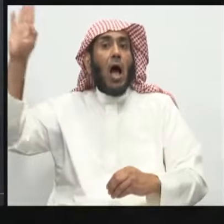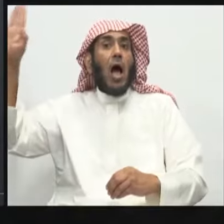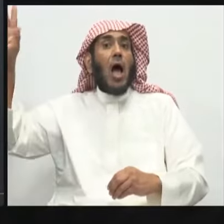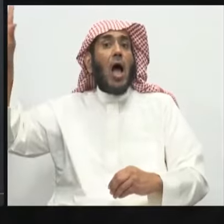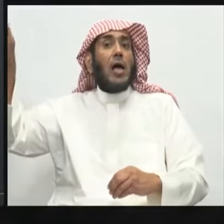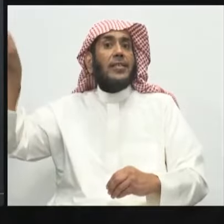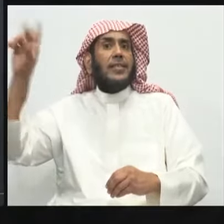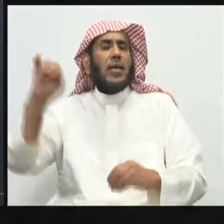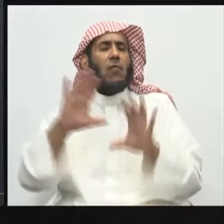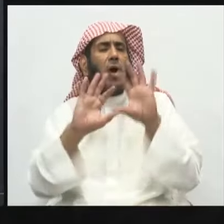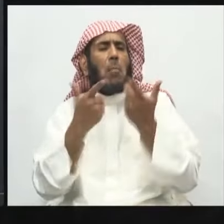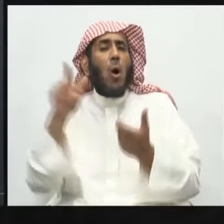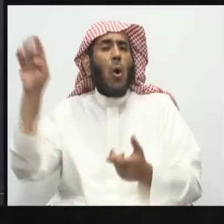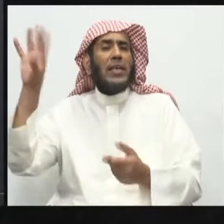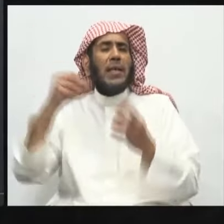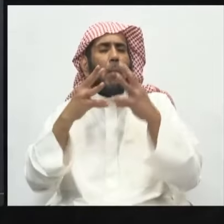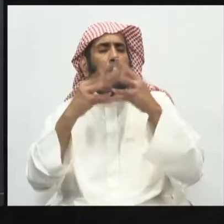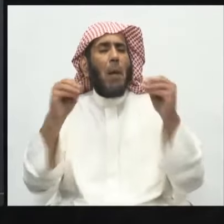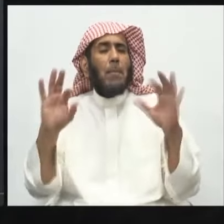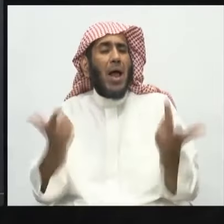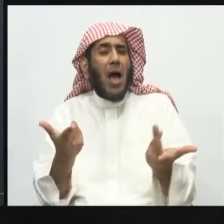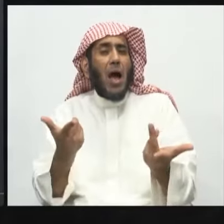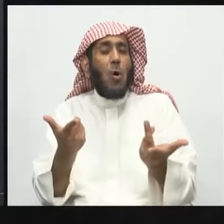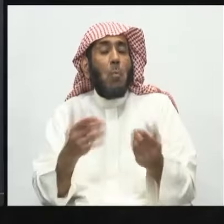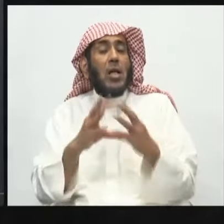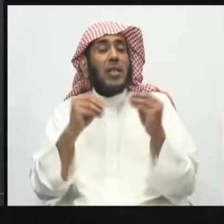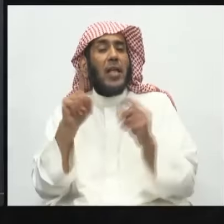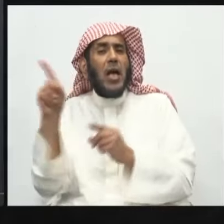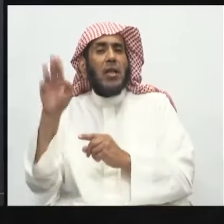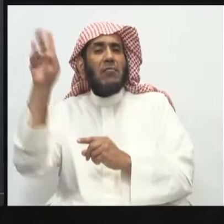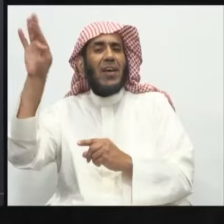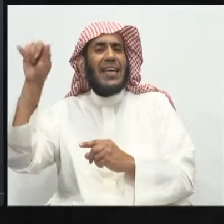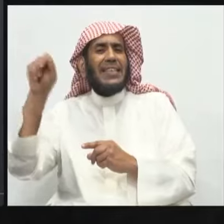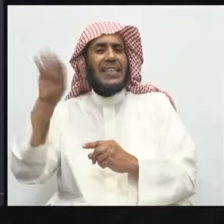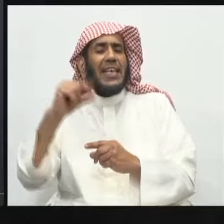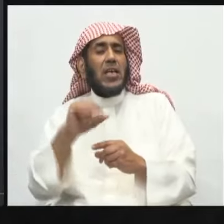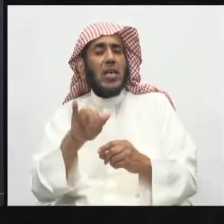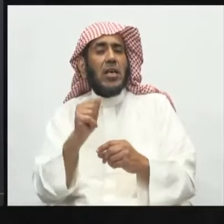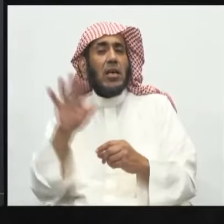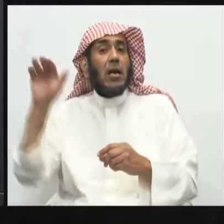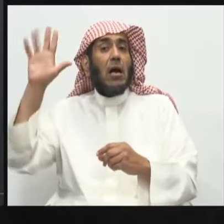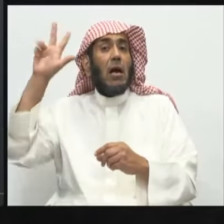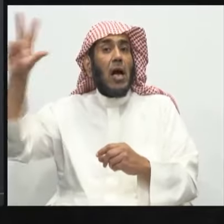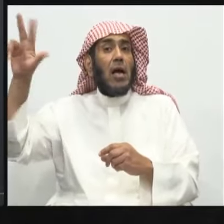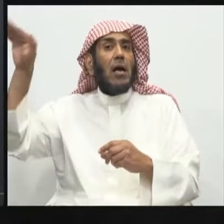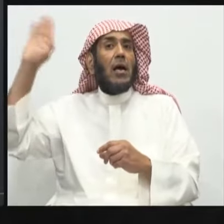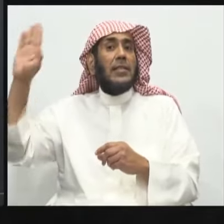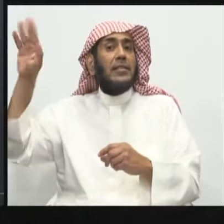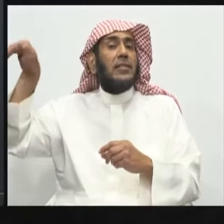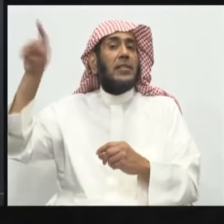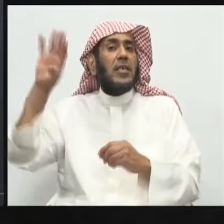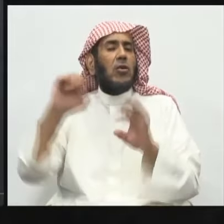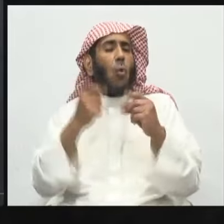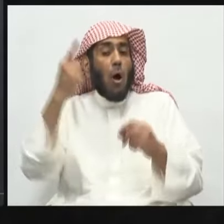قلنا السحر فما هو السحر ما معنى السحر ما تعريف السحر نريد ان نتعرف على ذلك في درسنا لهذا